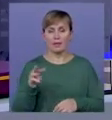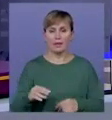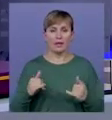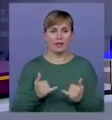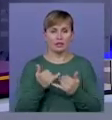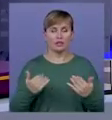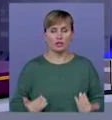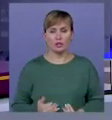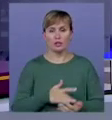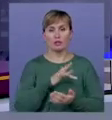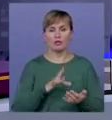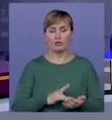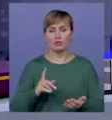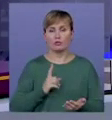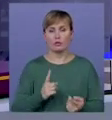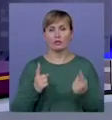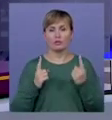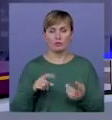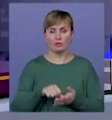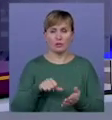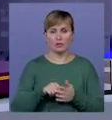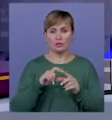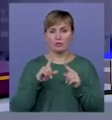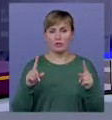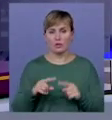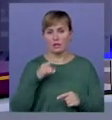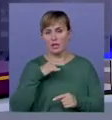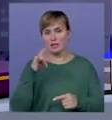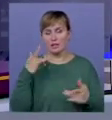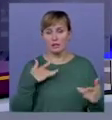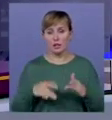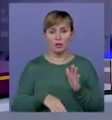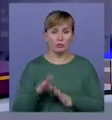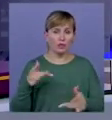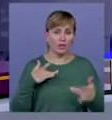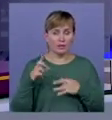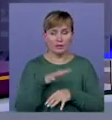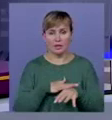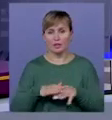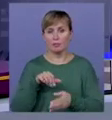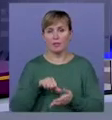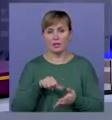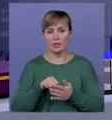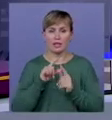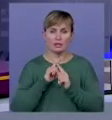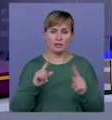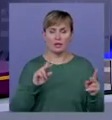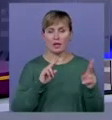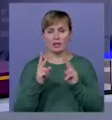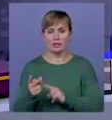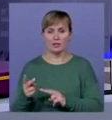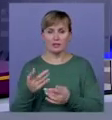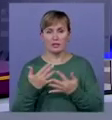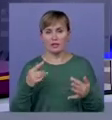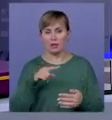Гостей и жителей города ждет грандиозный концерт с участием звезд казахстанской эстрады. Лучшие артисты страны представят эксклюзивные хореографические и